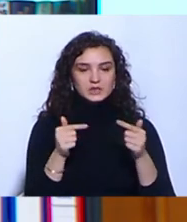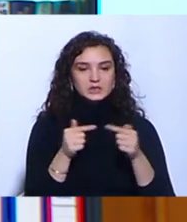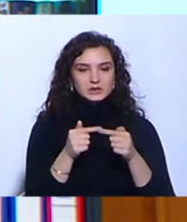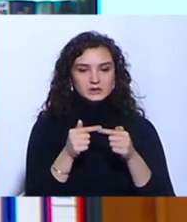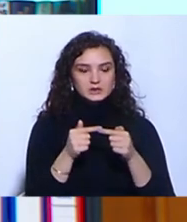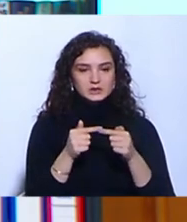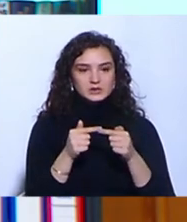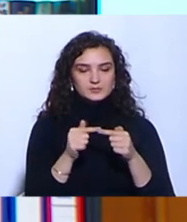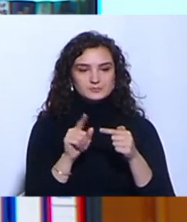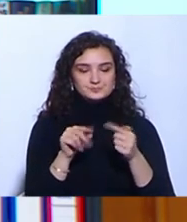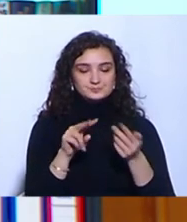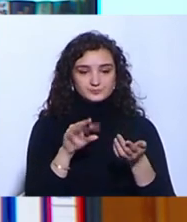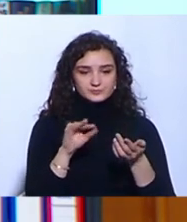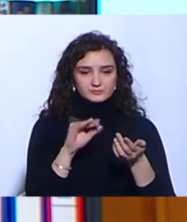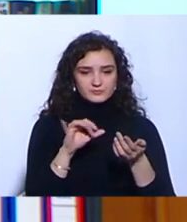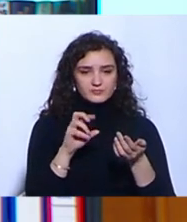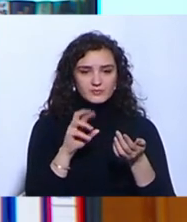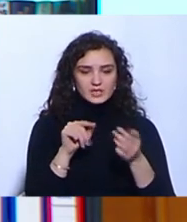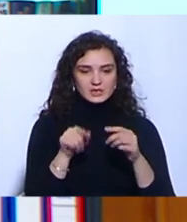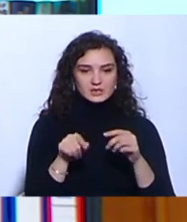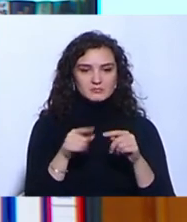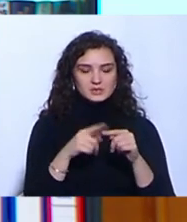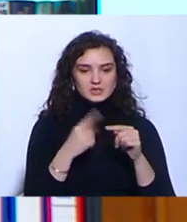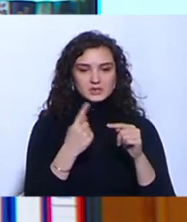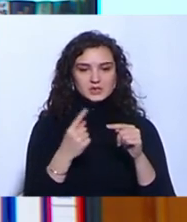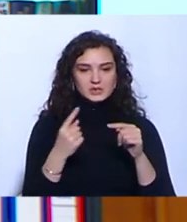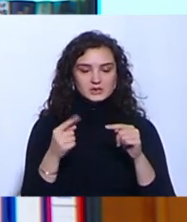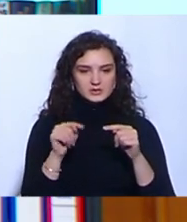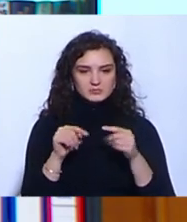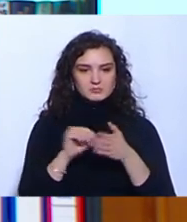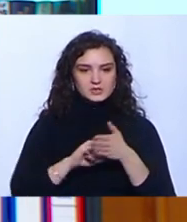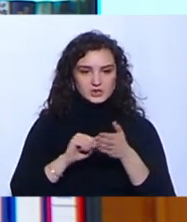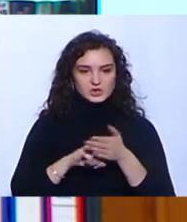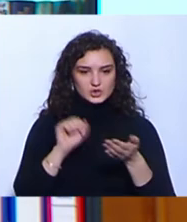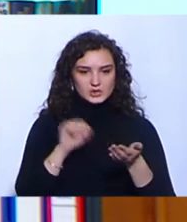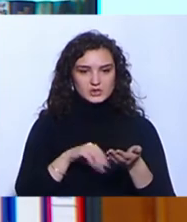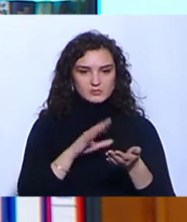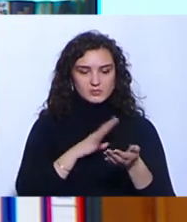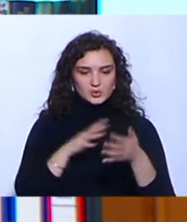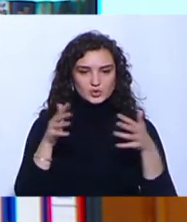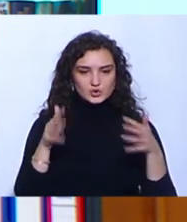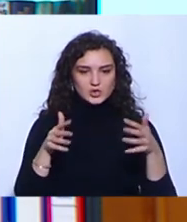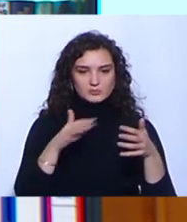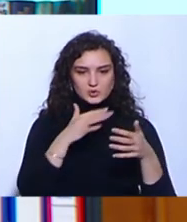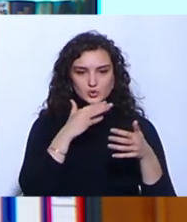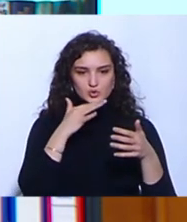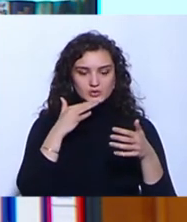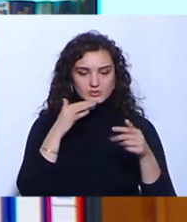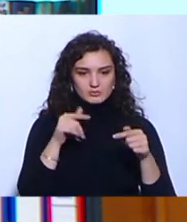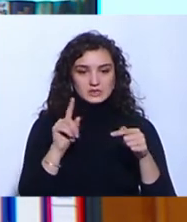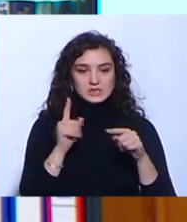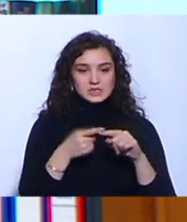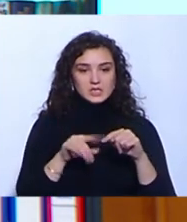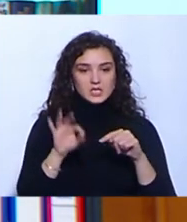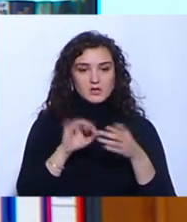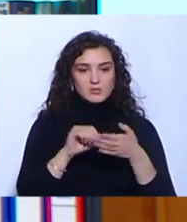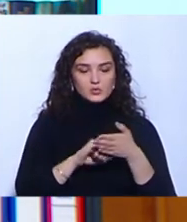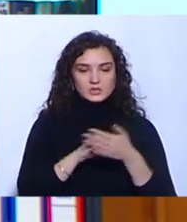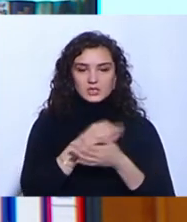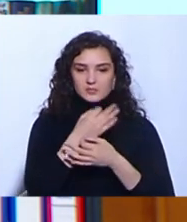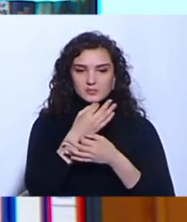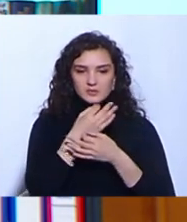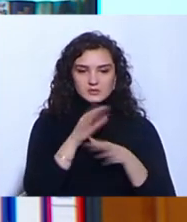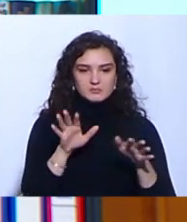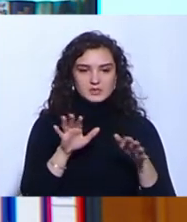დადგენილია ცალსახად, რომ ლიმფედემის გაღრმავების ერთ-ერთი წინაპირობა შეიძლება გახდეს ჭარბი წონა და სიმსუქნე, რის გამოც